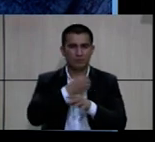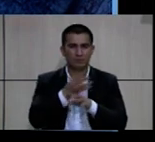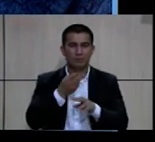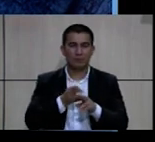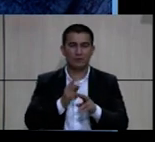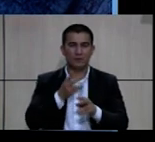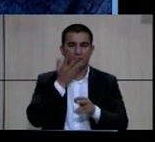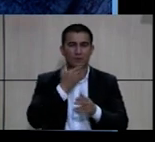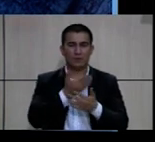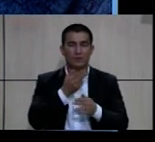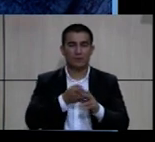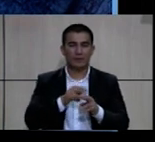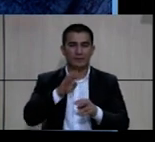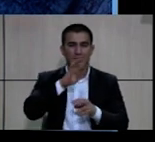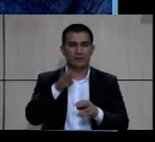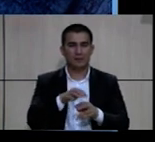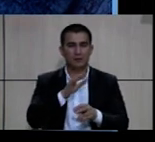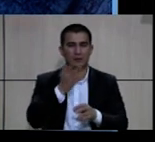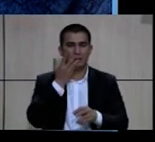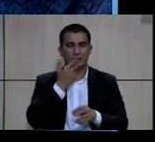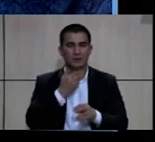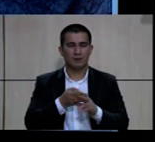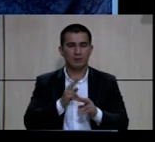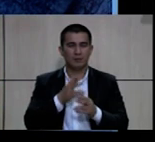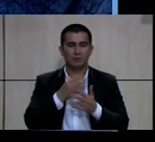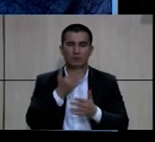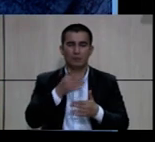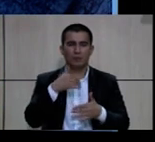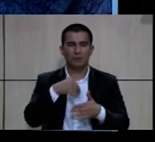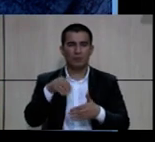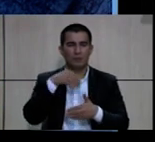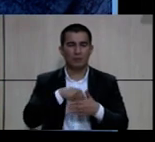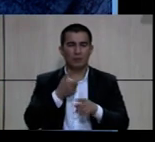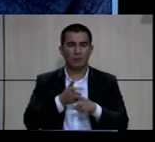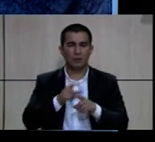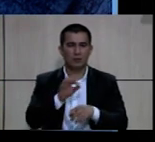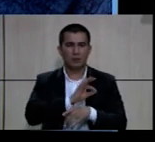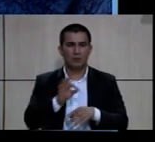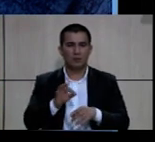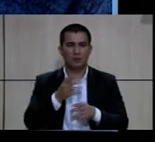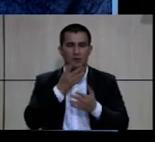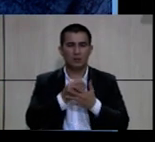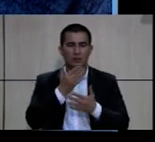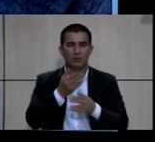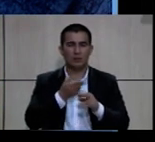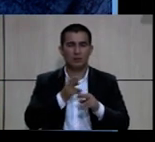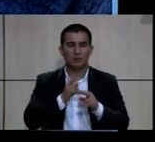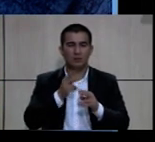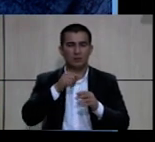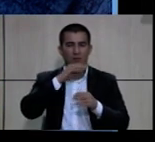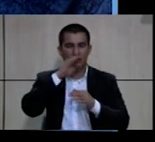Junining rangi kulrang bo'ladi. Xaltasi yaxshi rivojlangan va orqa tomonida